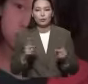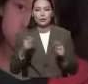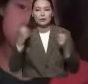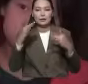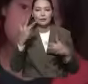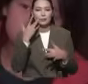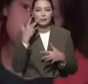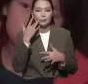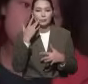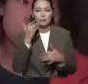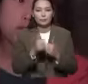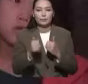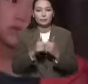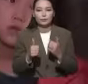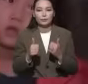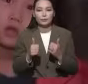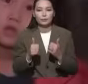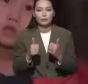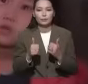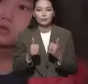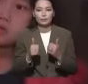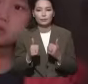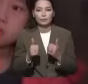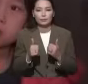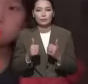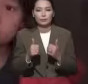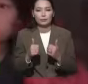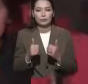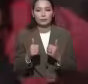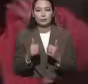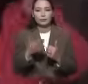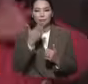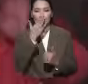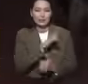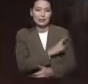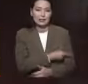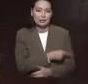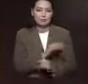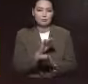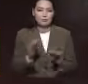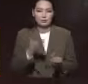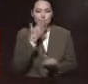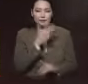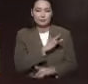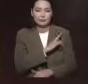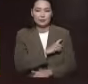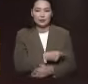рет тоқшайнегім кәдімгі от шығып несет қорқып балдармен. Бір екі рет